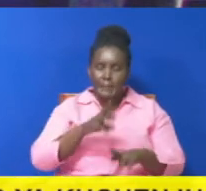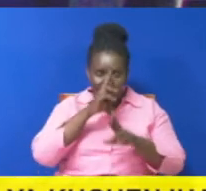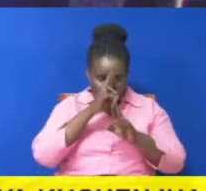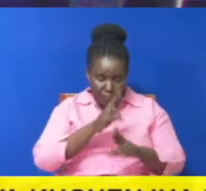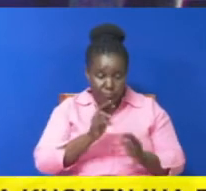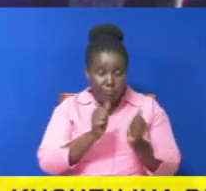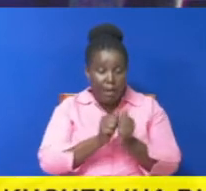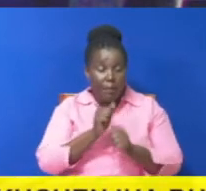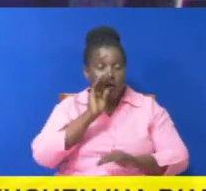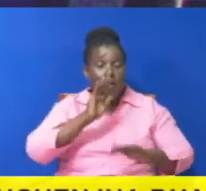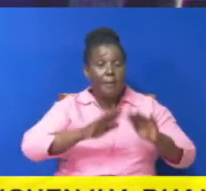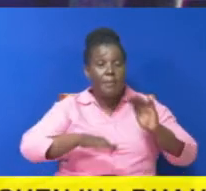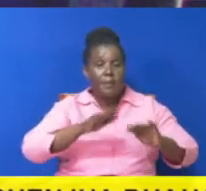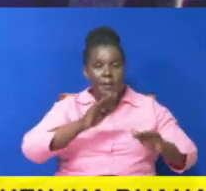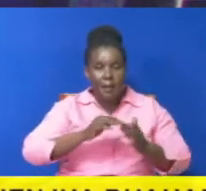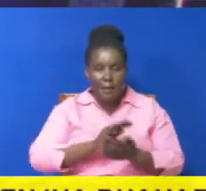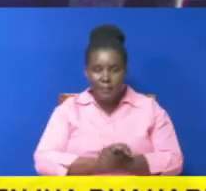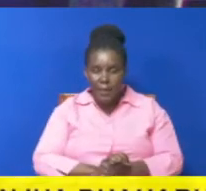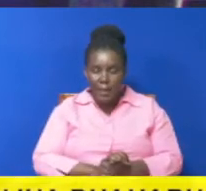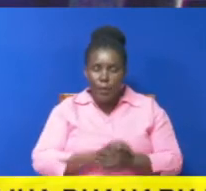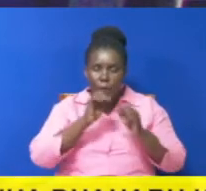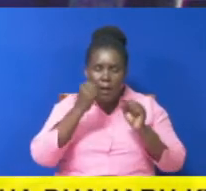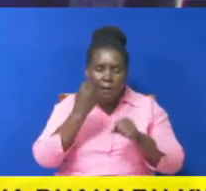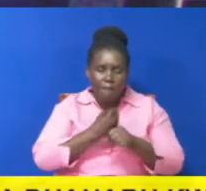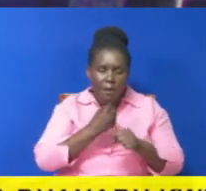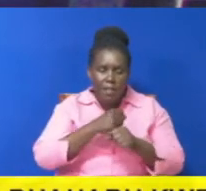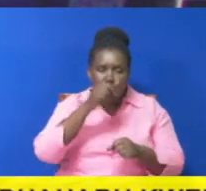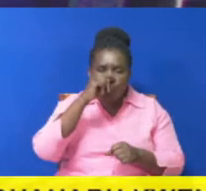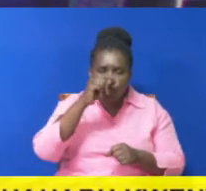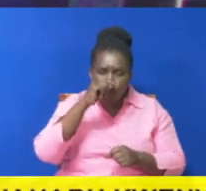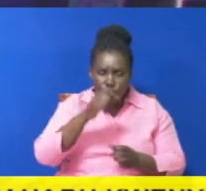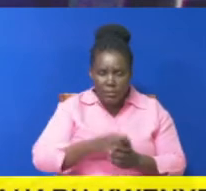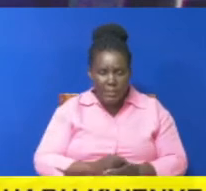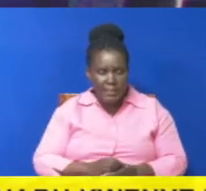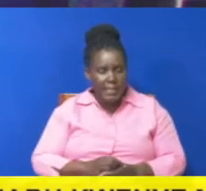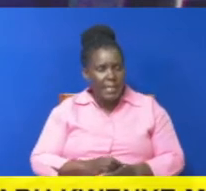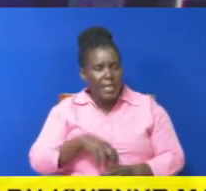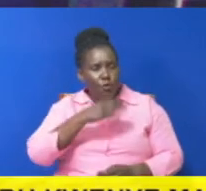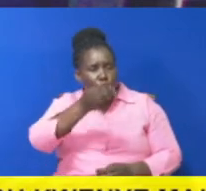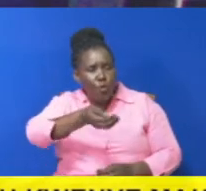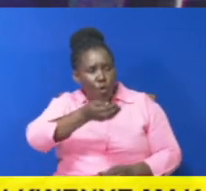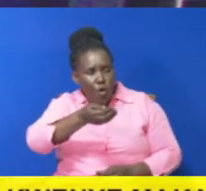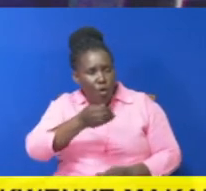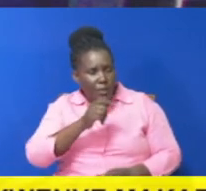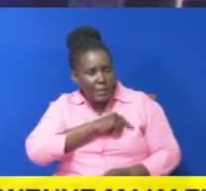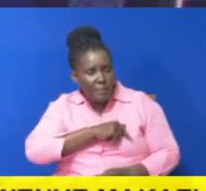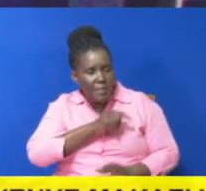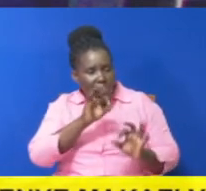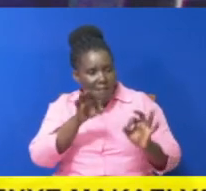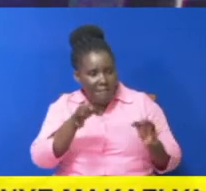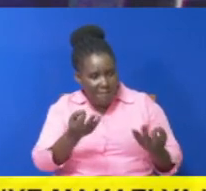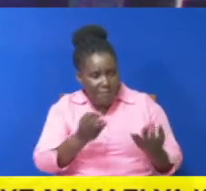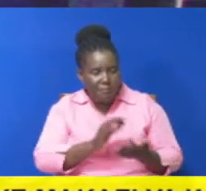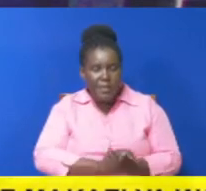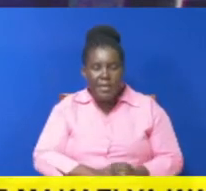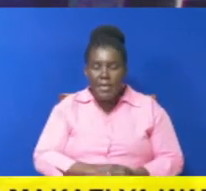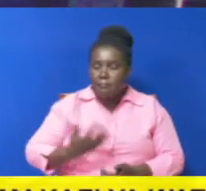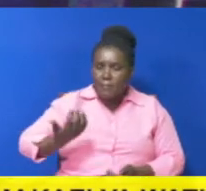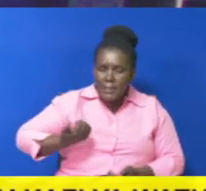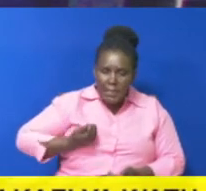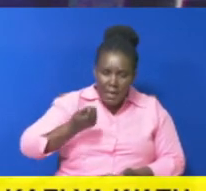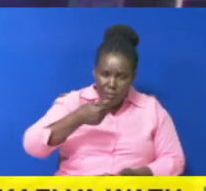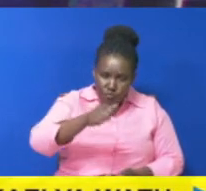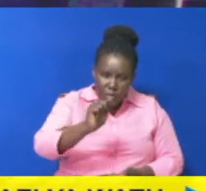za, kwa sababu unausoma ukoo, unamsoma yule tabia ambayo unaenda kumpa mke ama kumpa